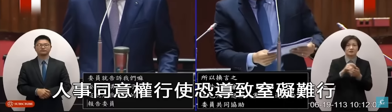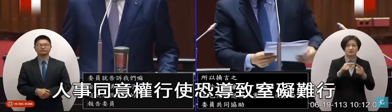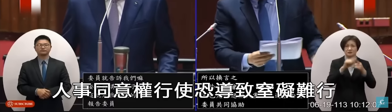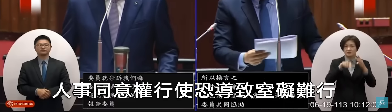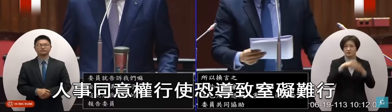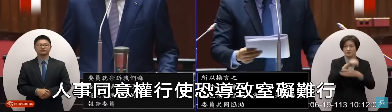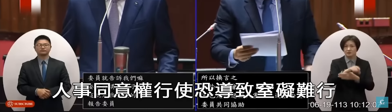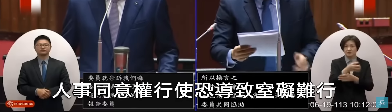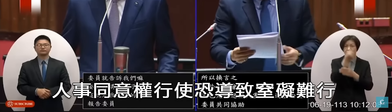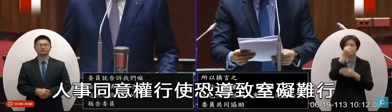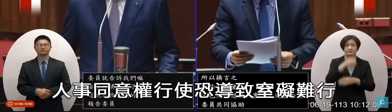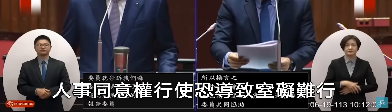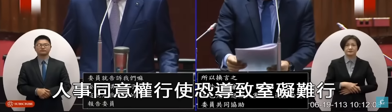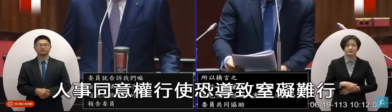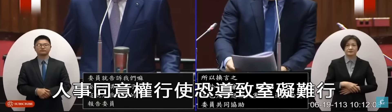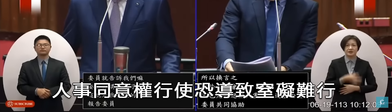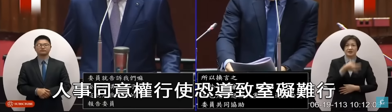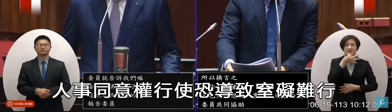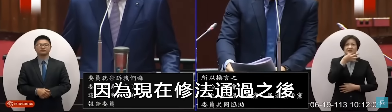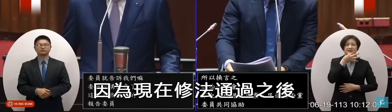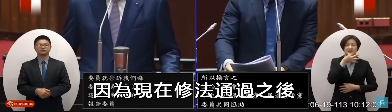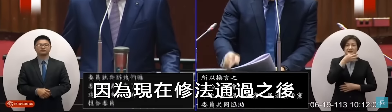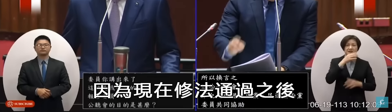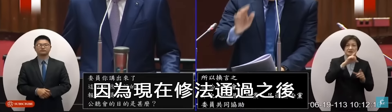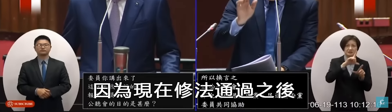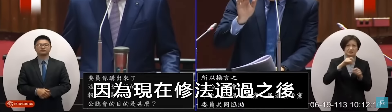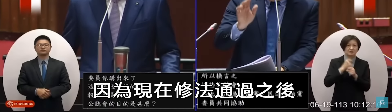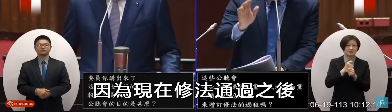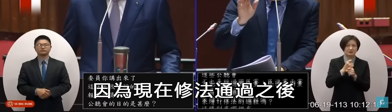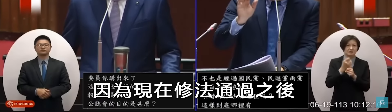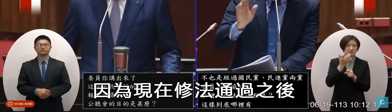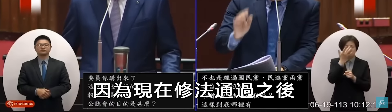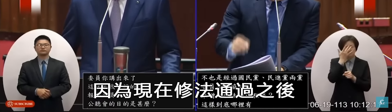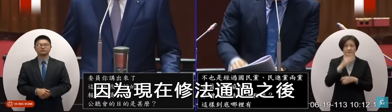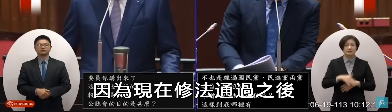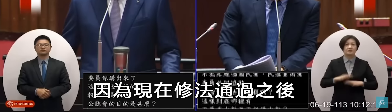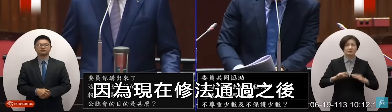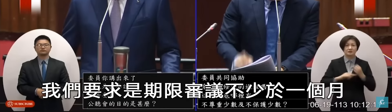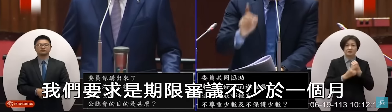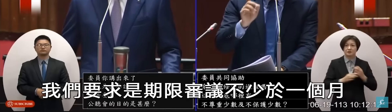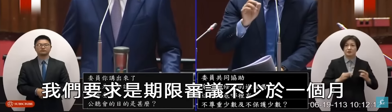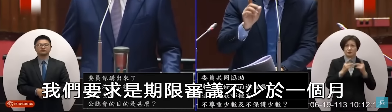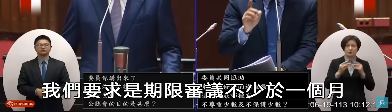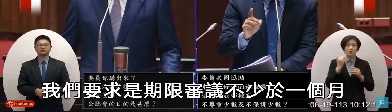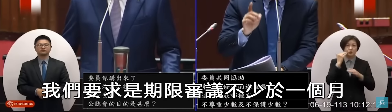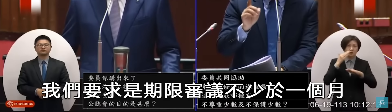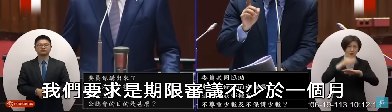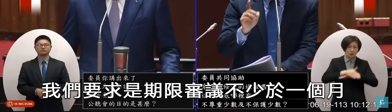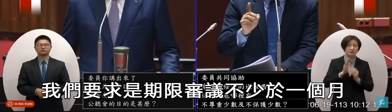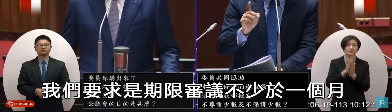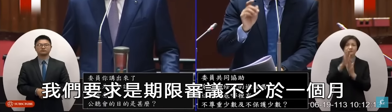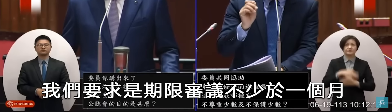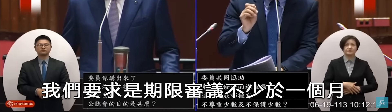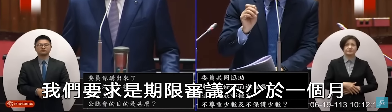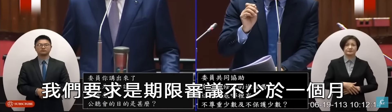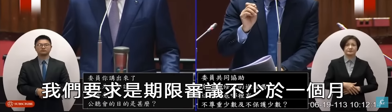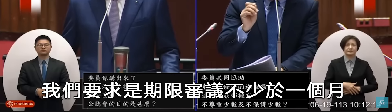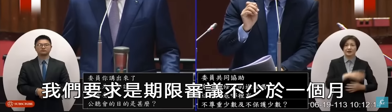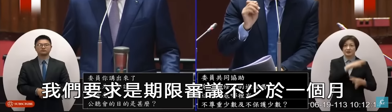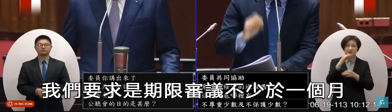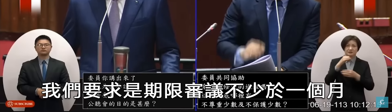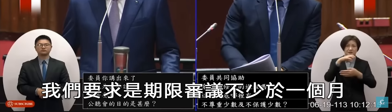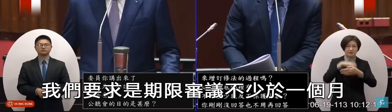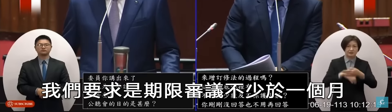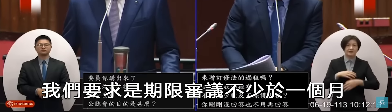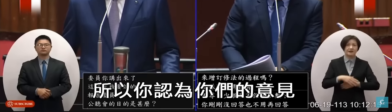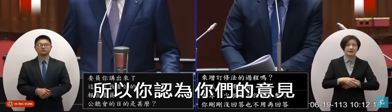权行使，恐导致挚爱难行。因为现在修法通过之后，我们要求是期限审议。不